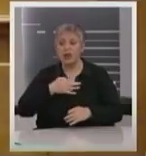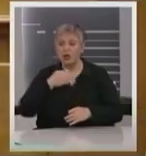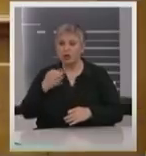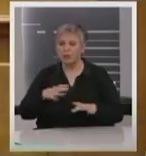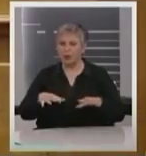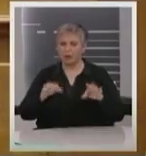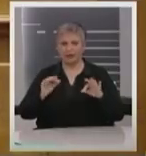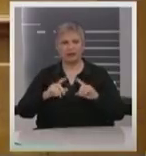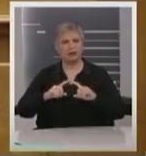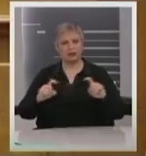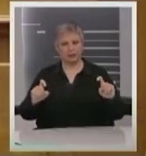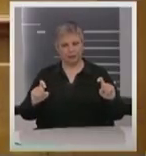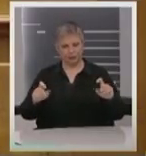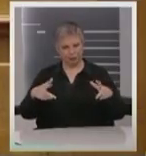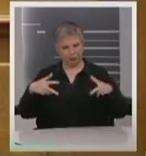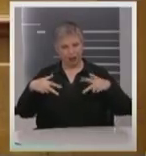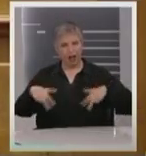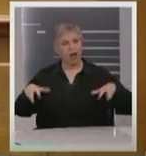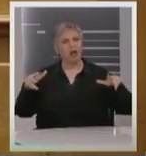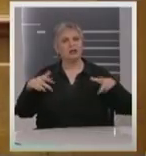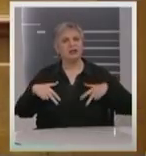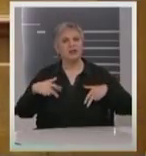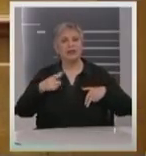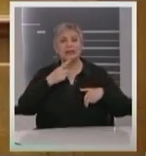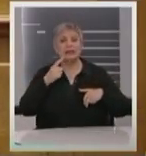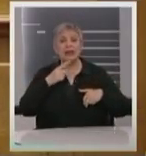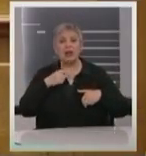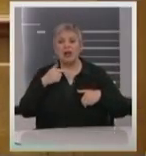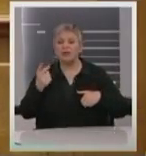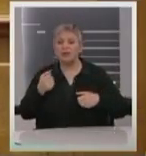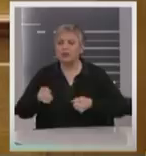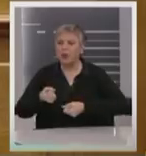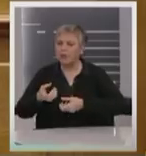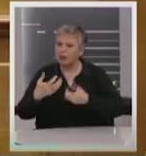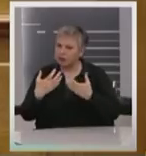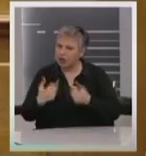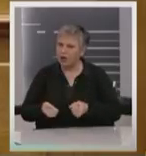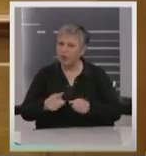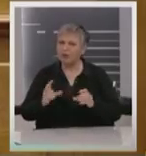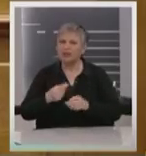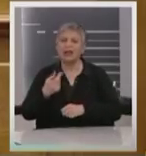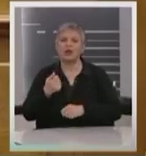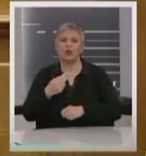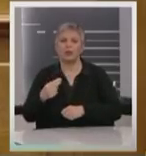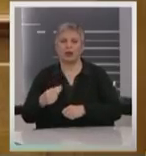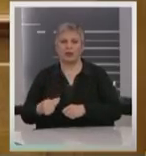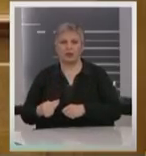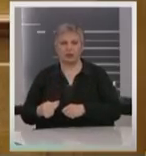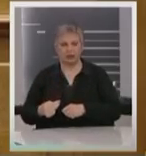Η κυβέρνηση ισχυρίζεται ότι υπάρχει υπεραπόδοση της οικονομίας. Και για να το τεκμηριώσει